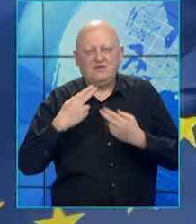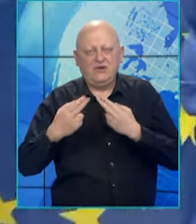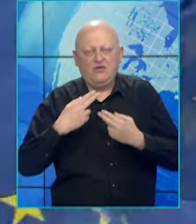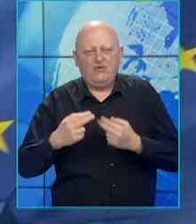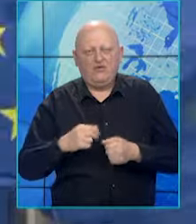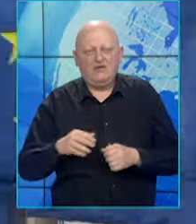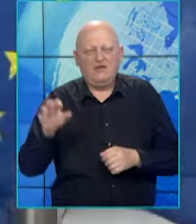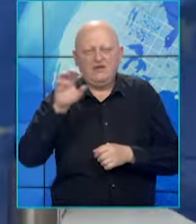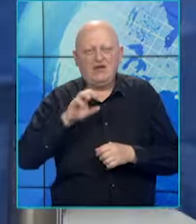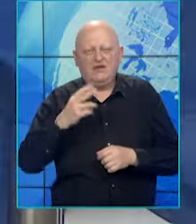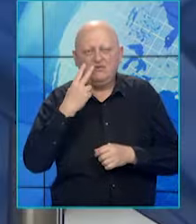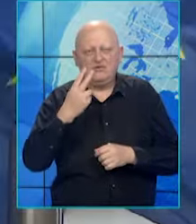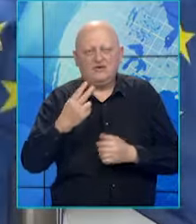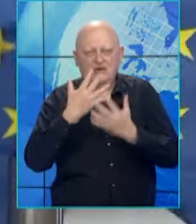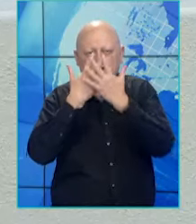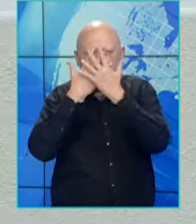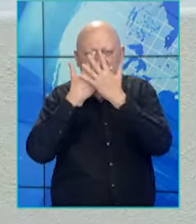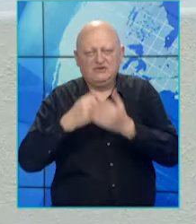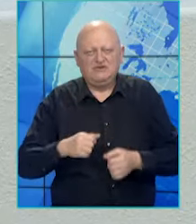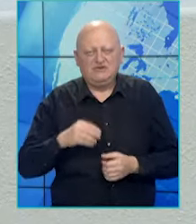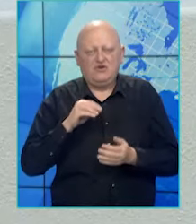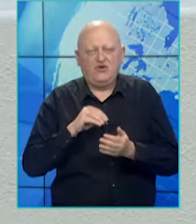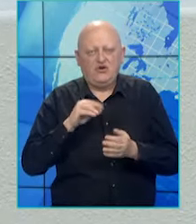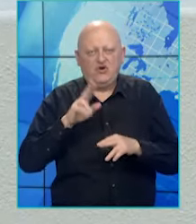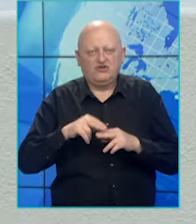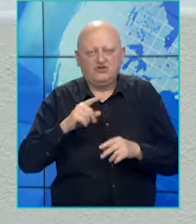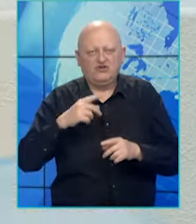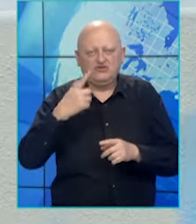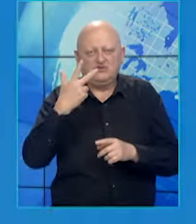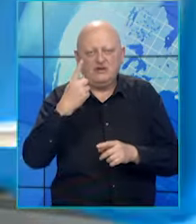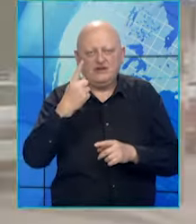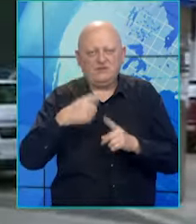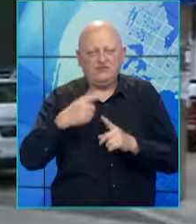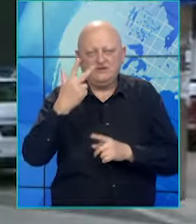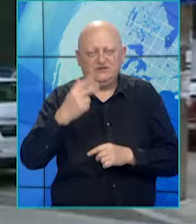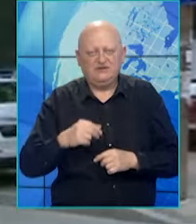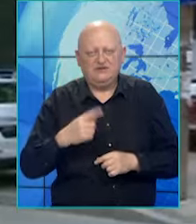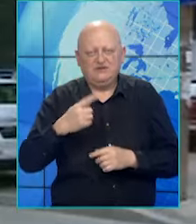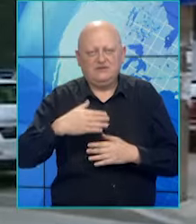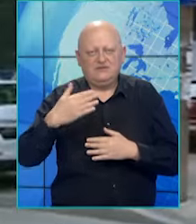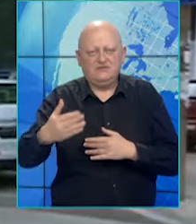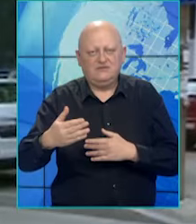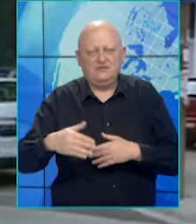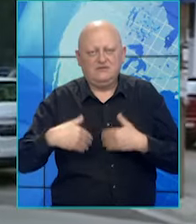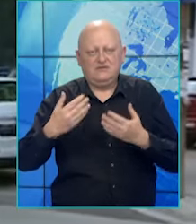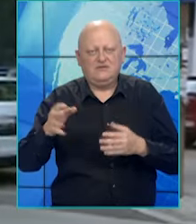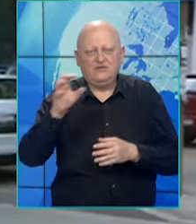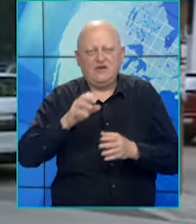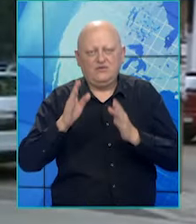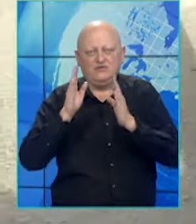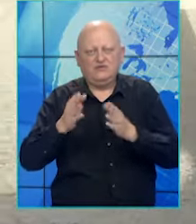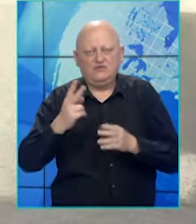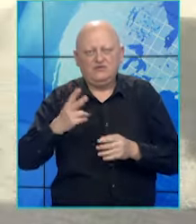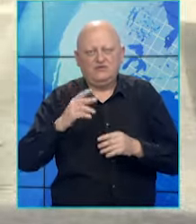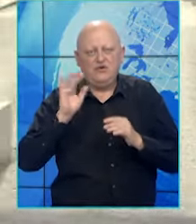pregovora. Evropa gleda kroz prste. Ostalo još 1+3. S jedne strane predanost euroatlantskom putu, s